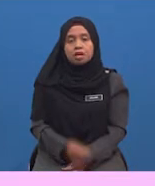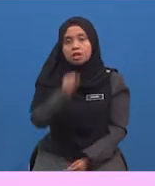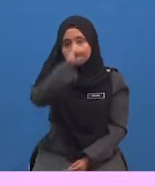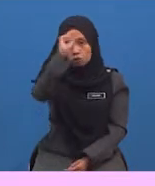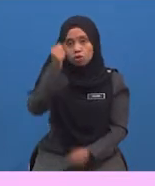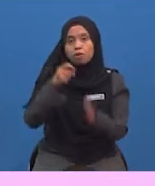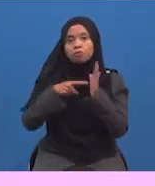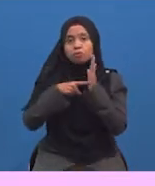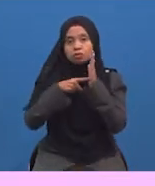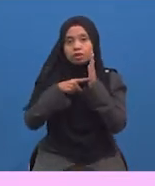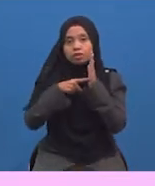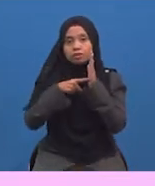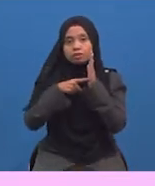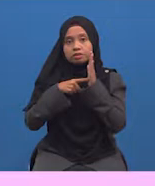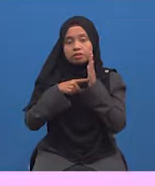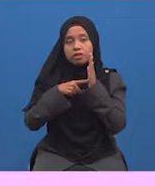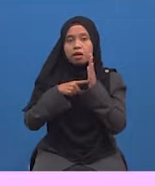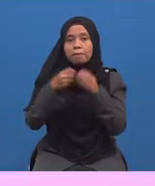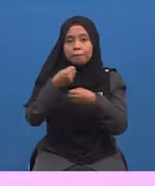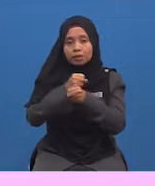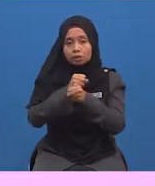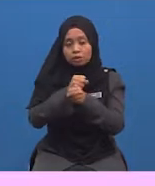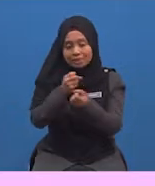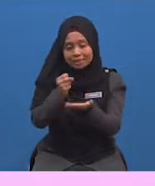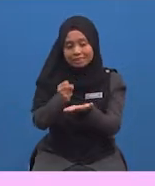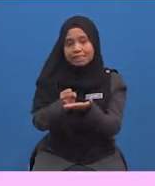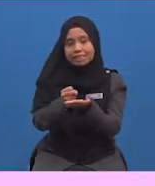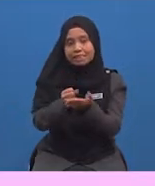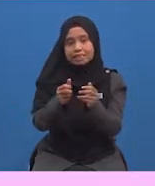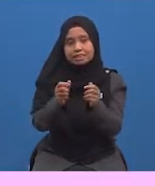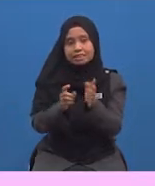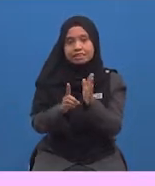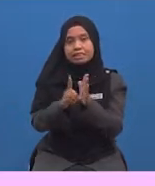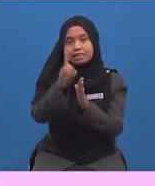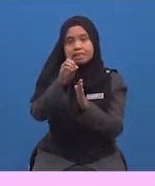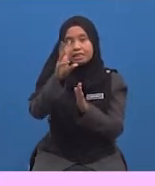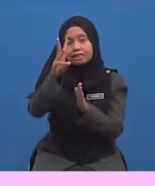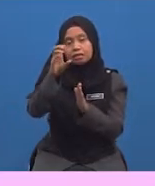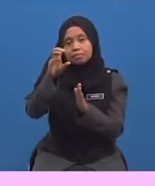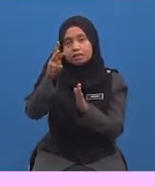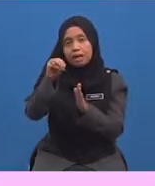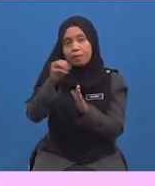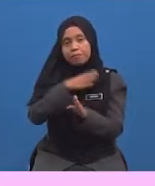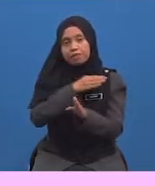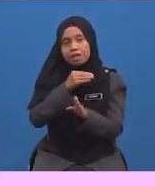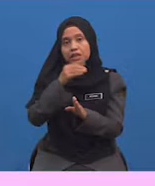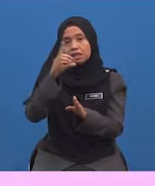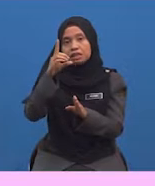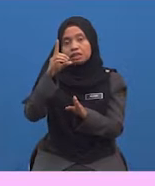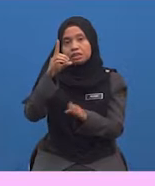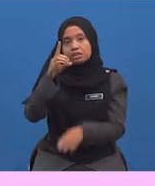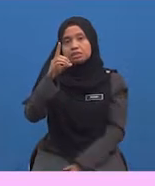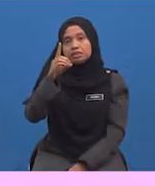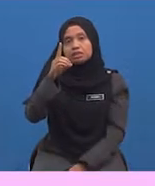Soalan menunjukkan gabungan bentuk sebuah silinder dengan tinggi 6 cm dan diameter